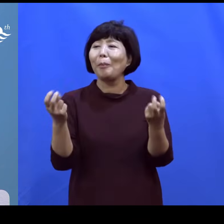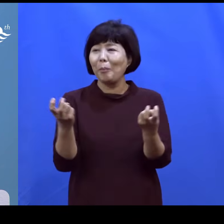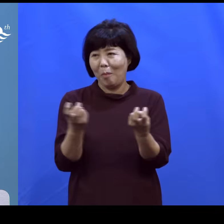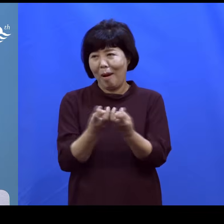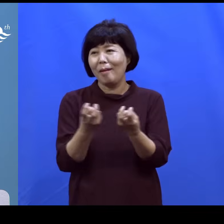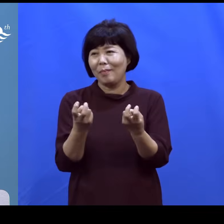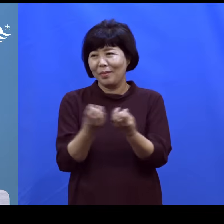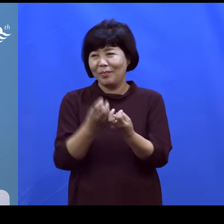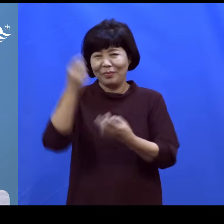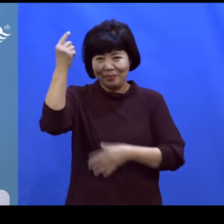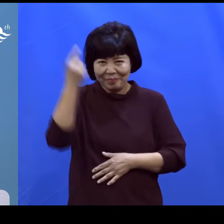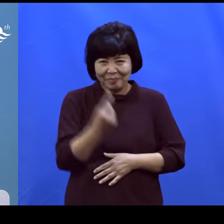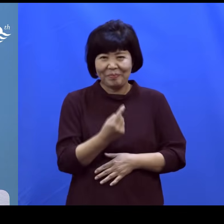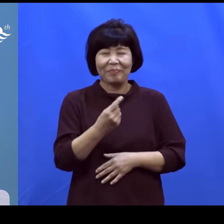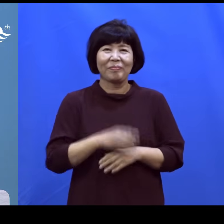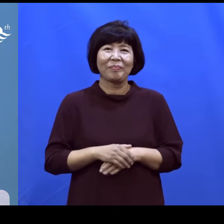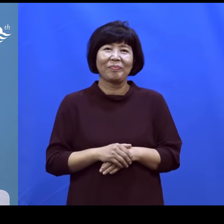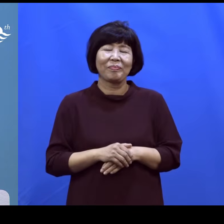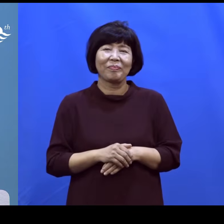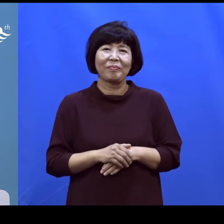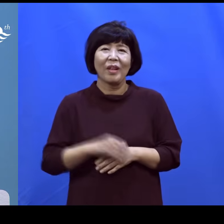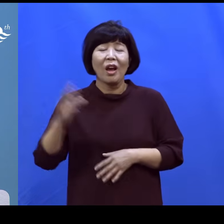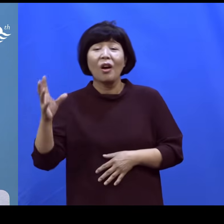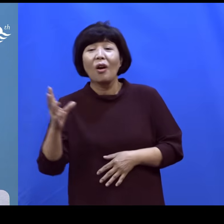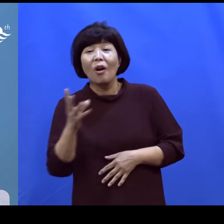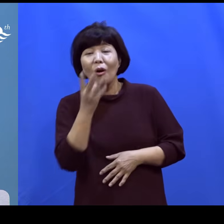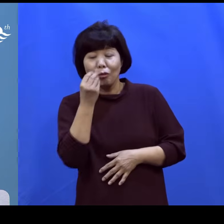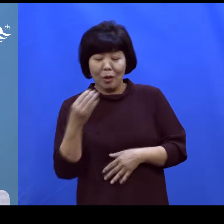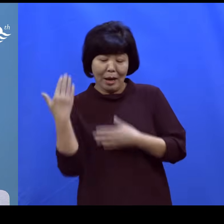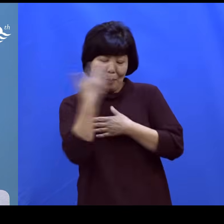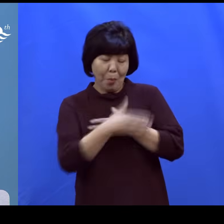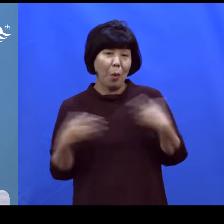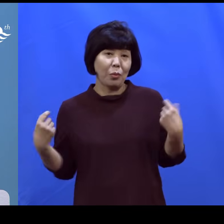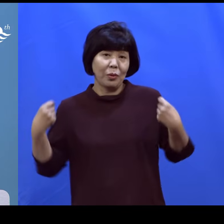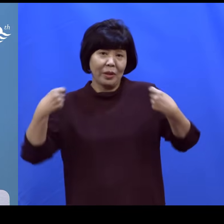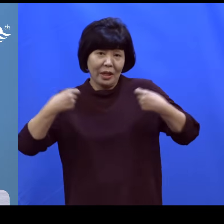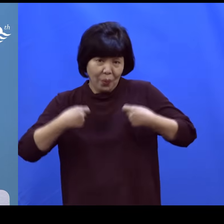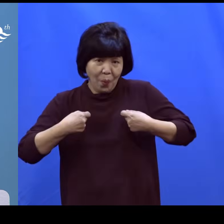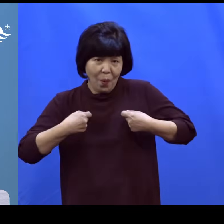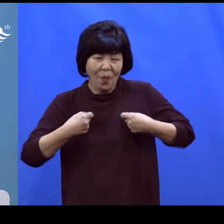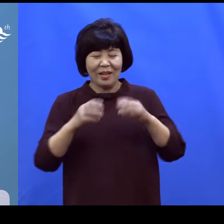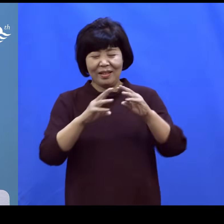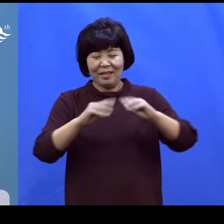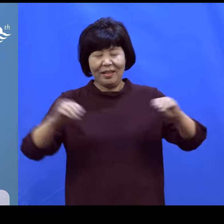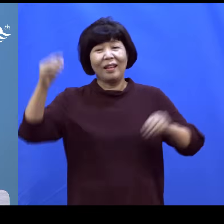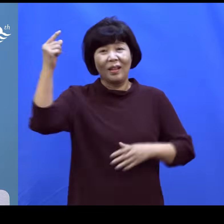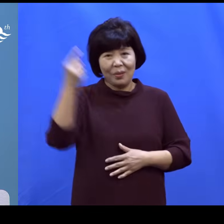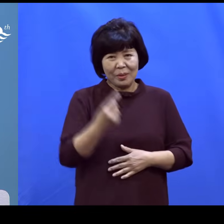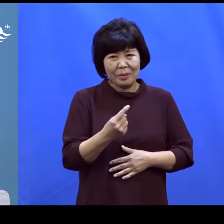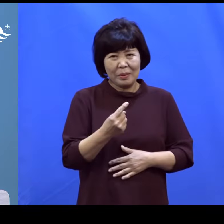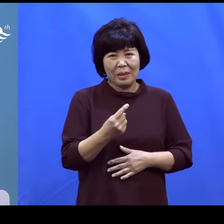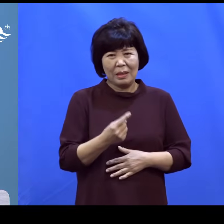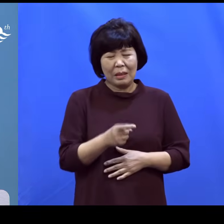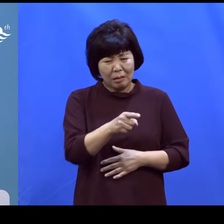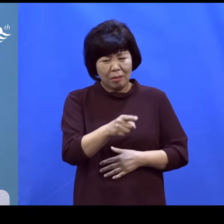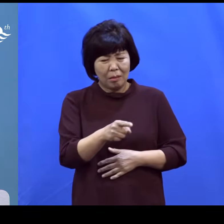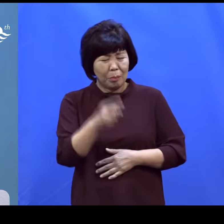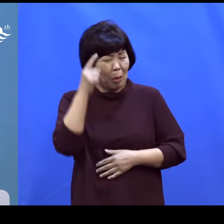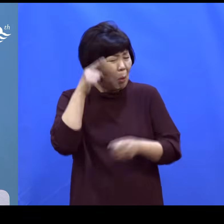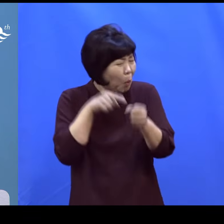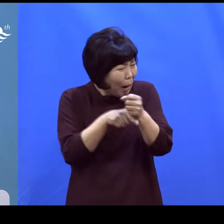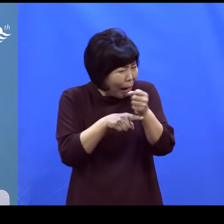일입니다. 그래서 이 성육신은 과학적인 증명의 대상이 아니라 믿음의 대상이 되는